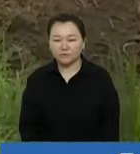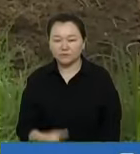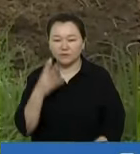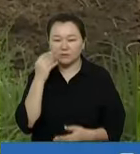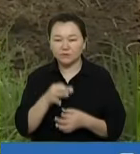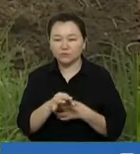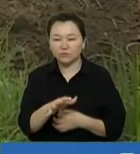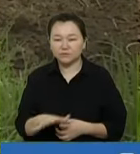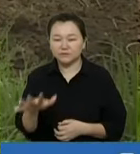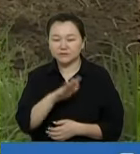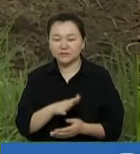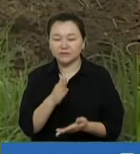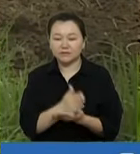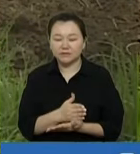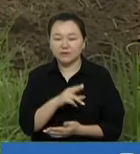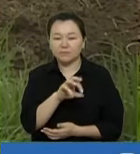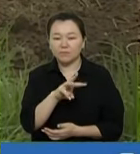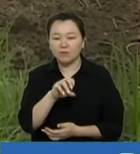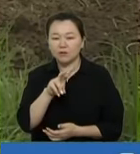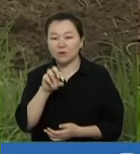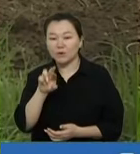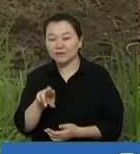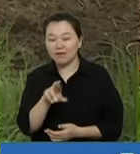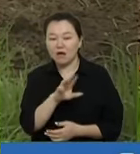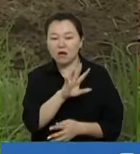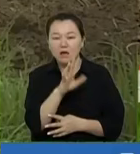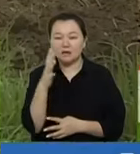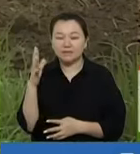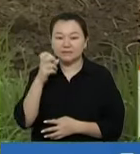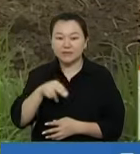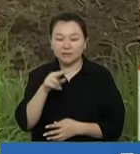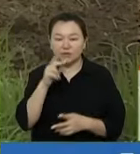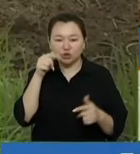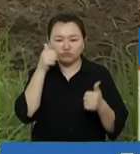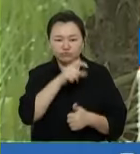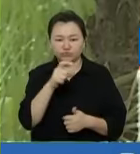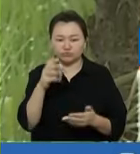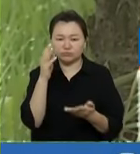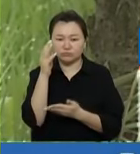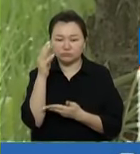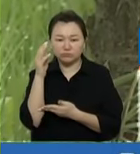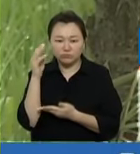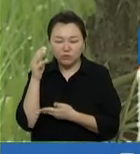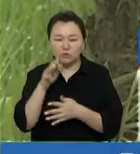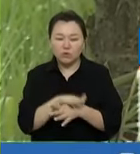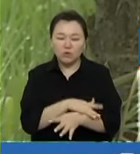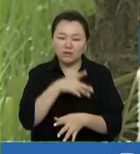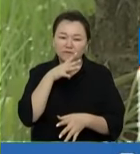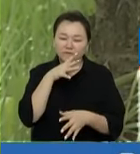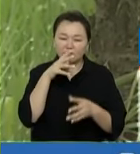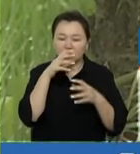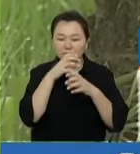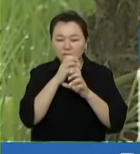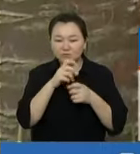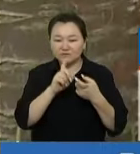Алматы облысында орналасқан помологиялық бақтың ағаштарын белгісіз біреулер отап тастаған. Ұзақ жылдан бері тұрған